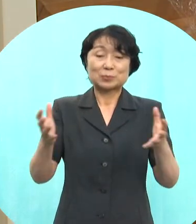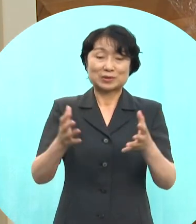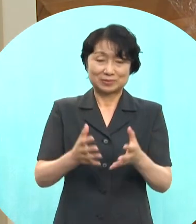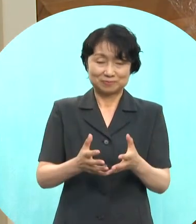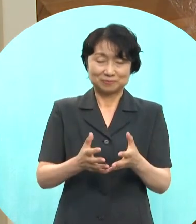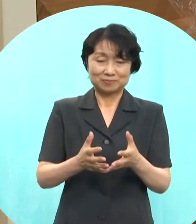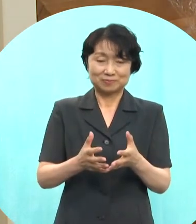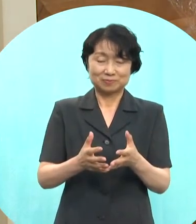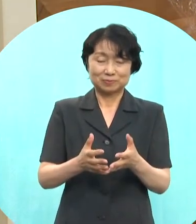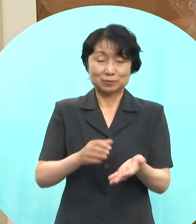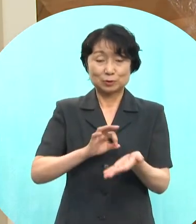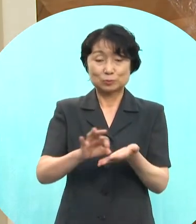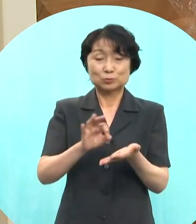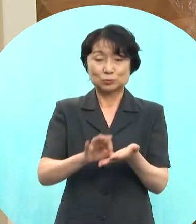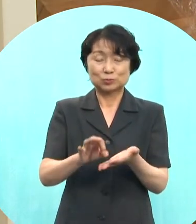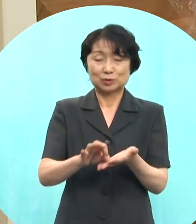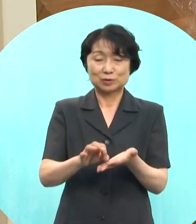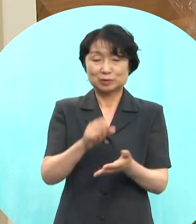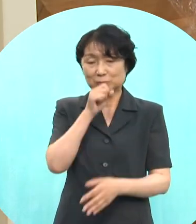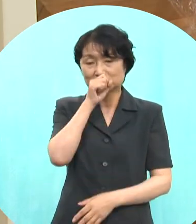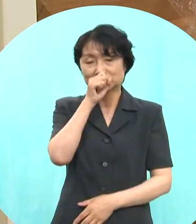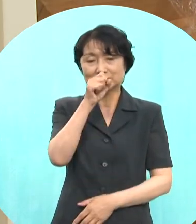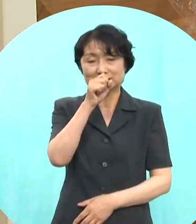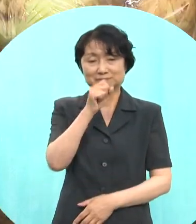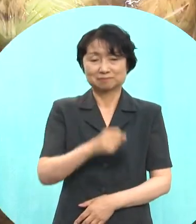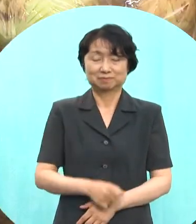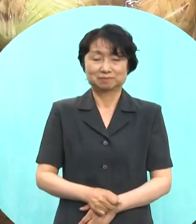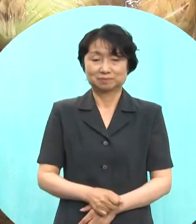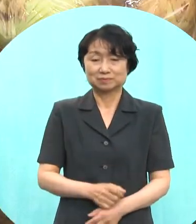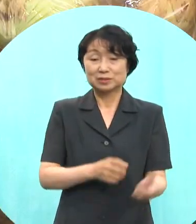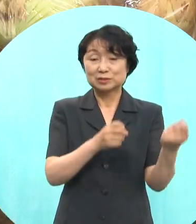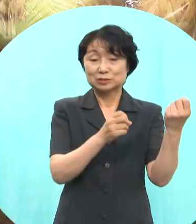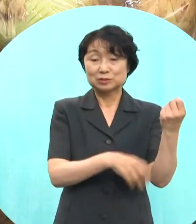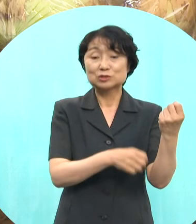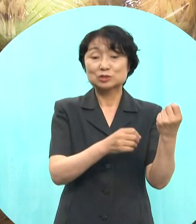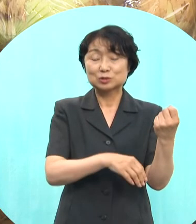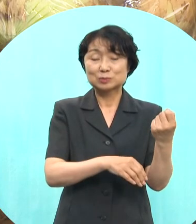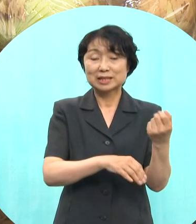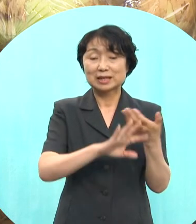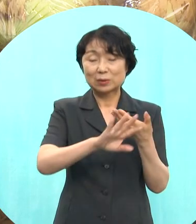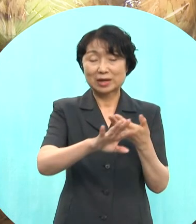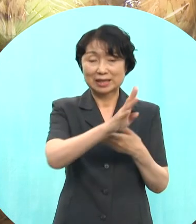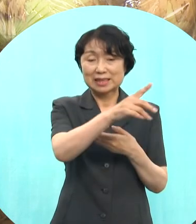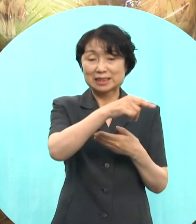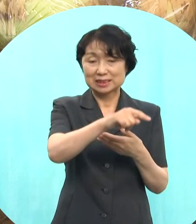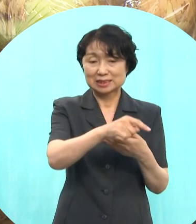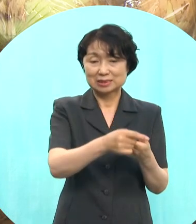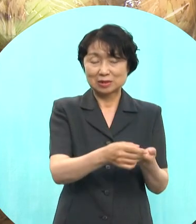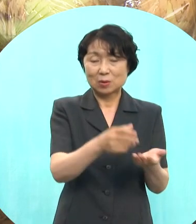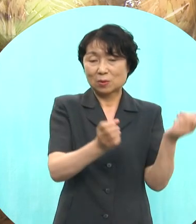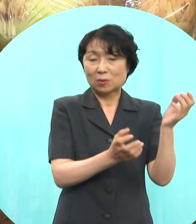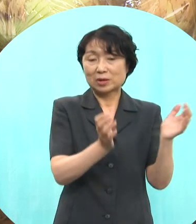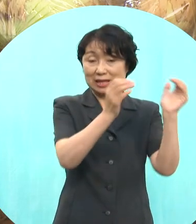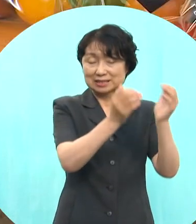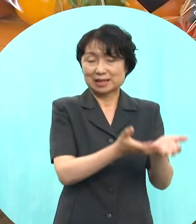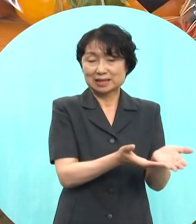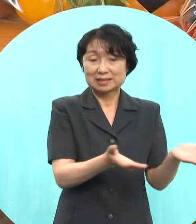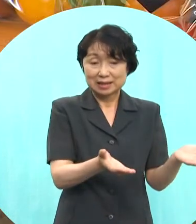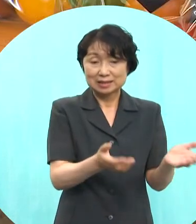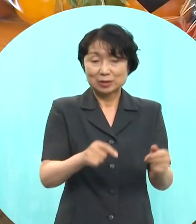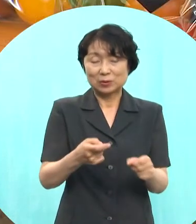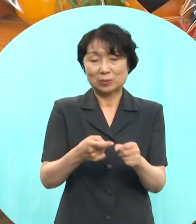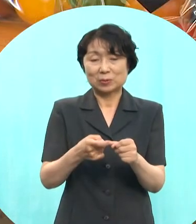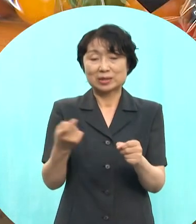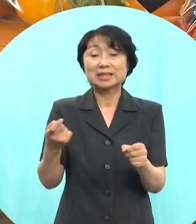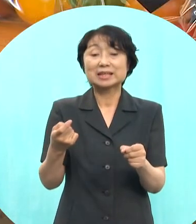られて、 売れ行きも すごくいいです。やっぱりスーパーとかでも他県の野菜とかが多いのでこれをき